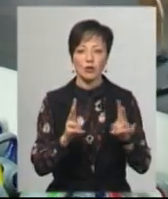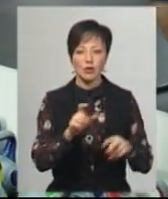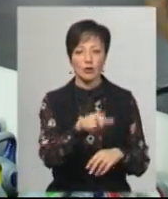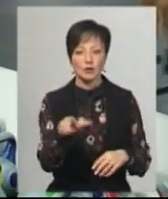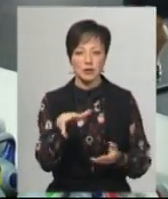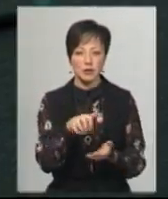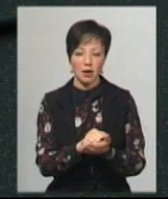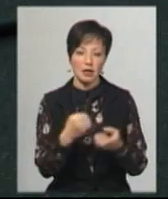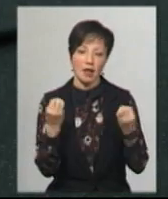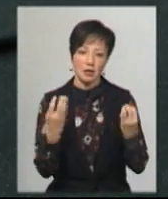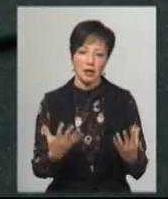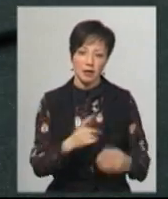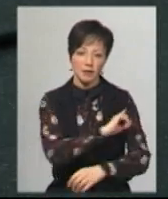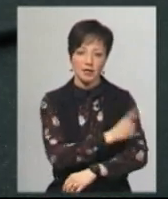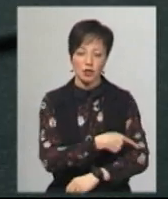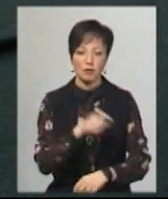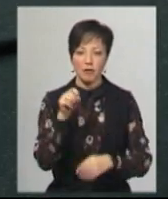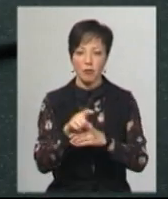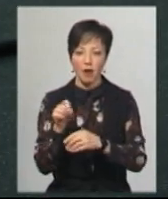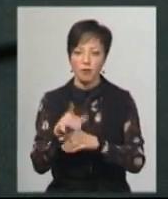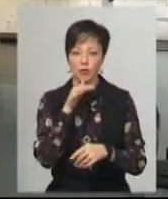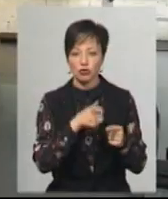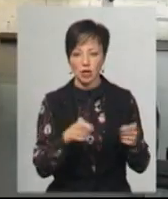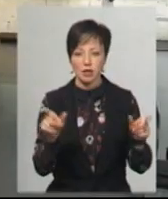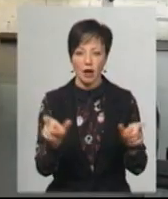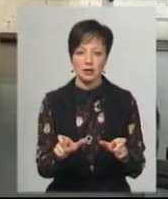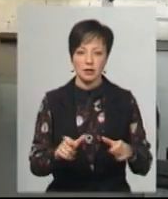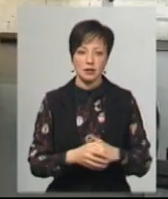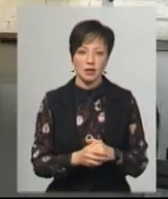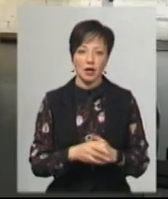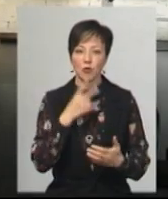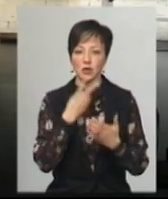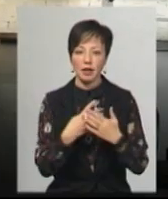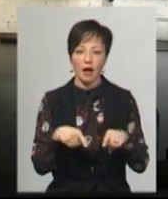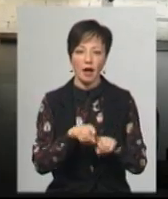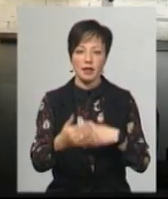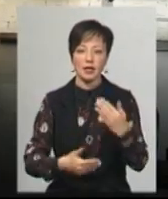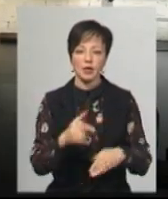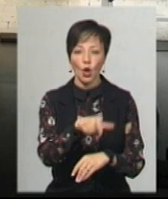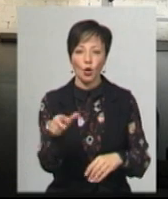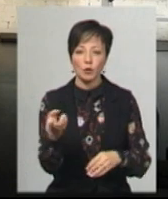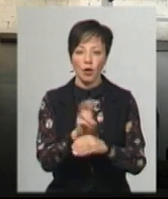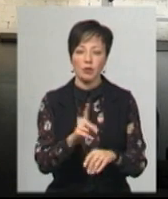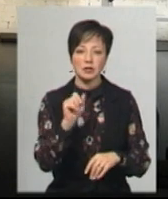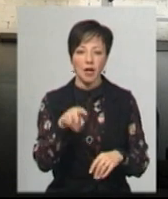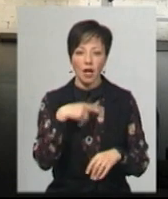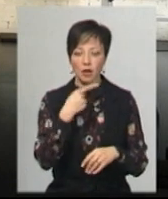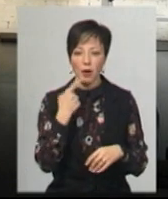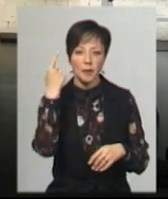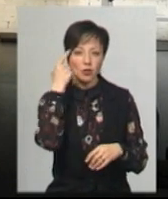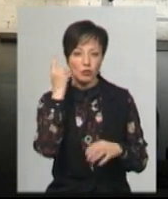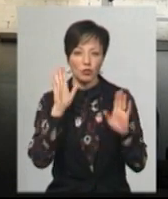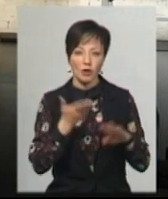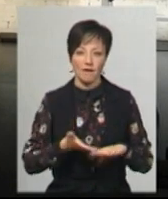котрі займалися елементарними фізичними вправами під час карантину. Спостерігається така тенденція, що люди приходять в зал і кажуть, що ой, а ми думали, що